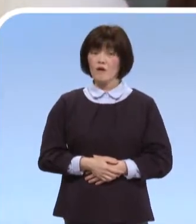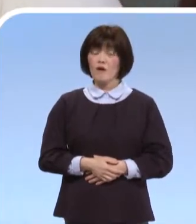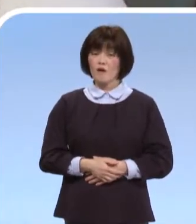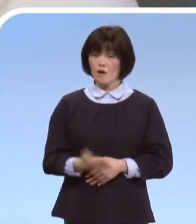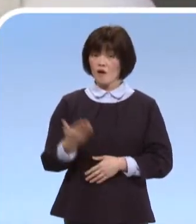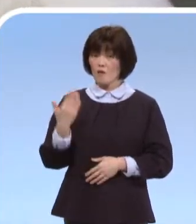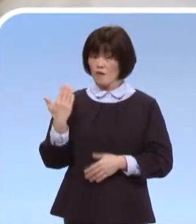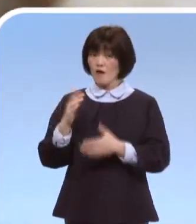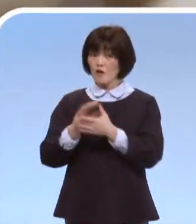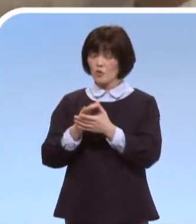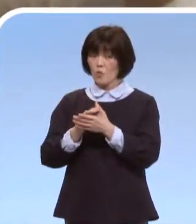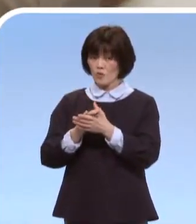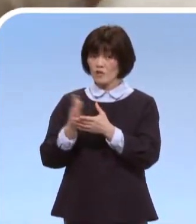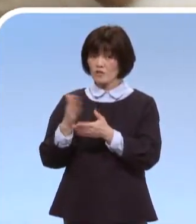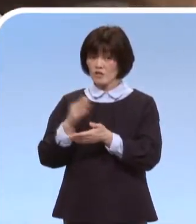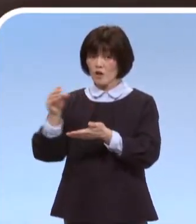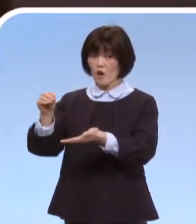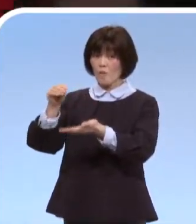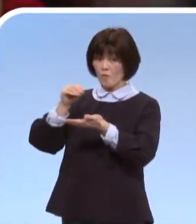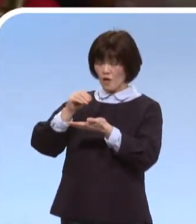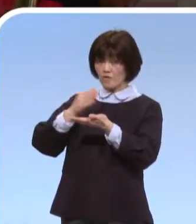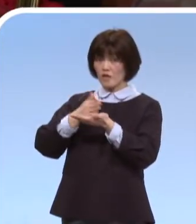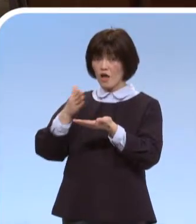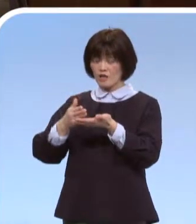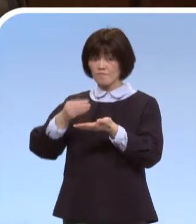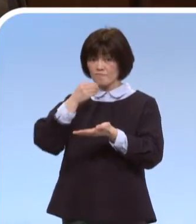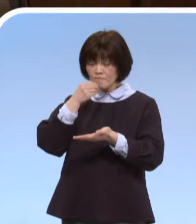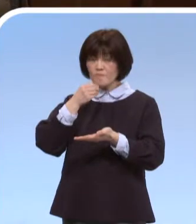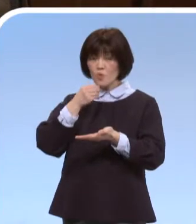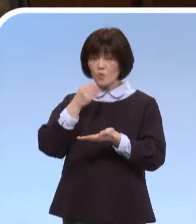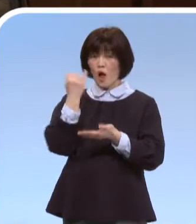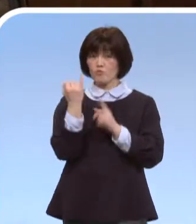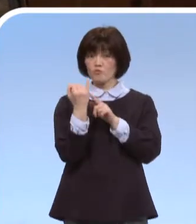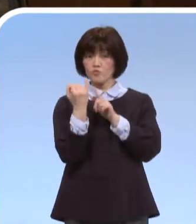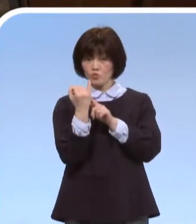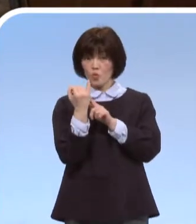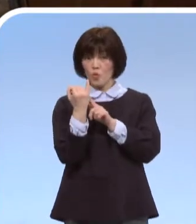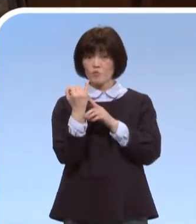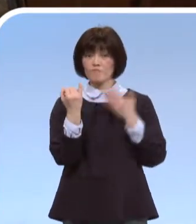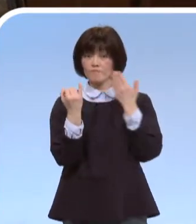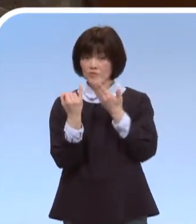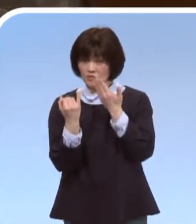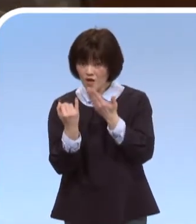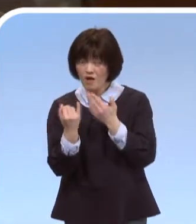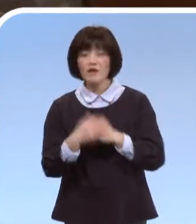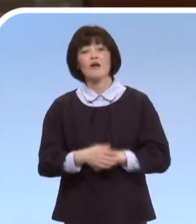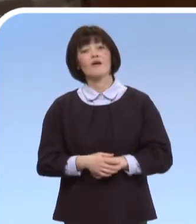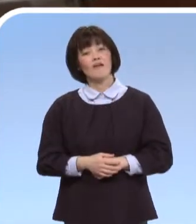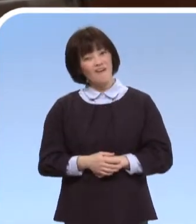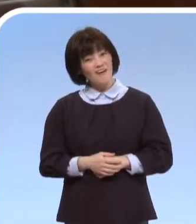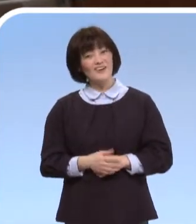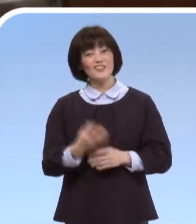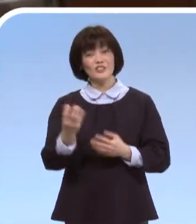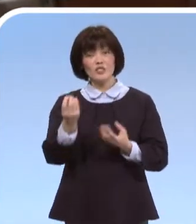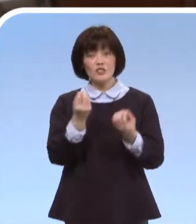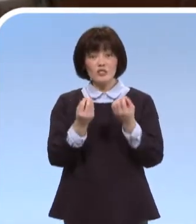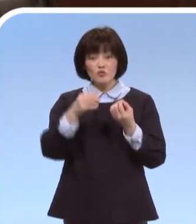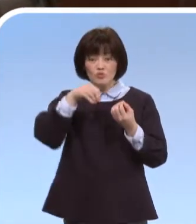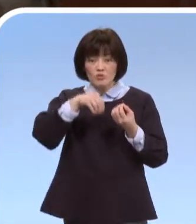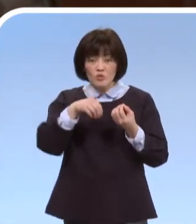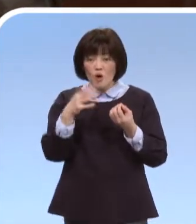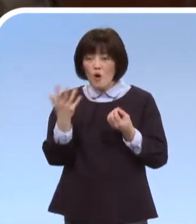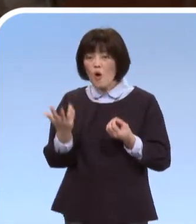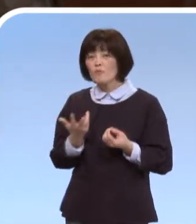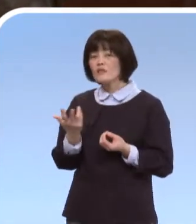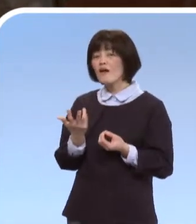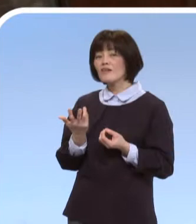以前友達からこのイチジクブランデーケーキをもらったというお客さんは、 イチジクとブランデーが私に